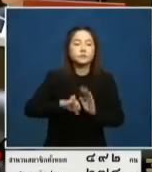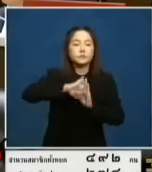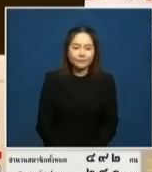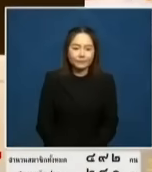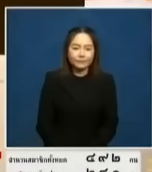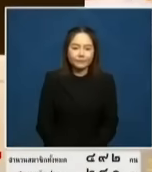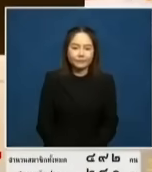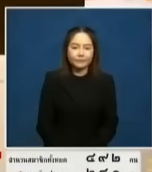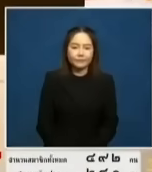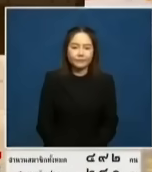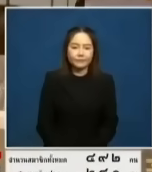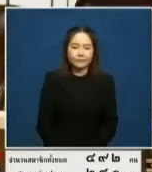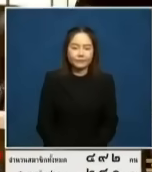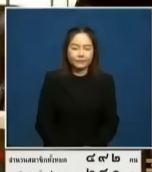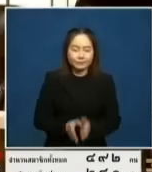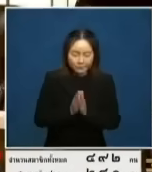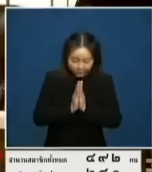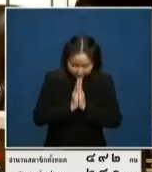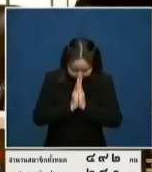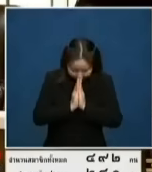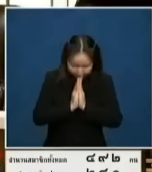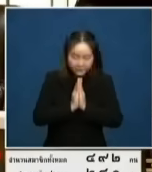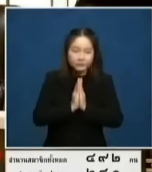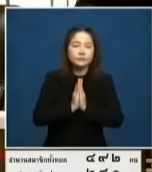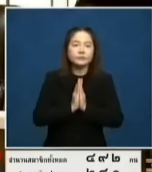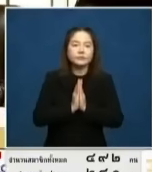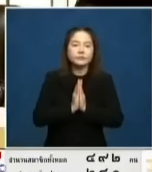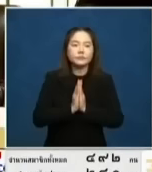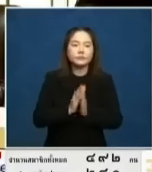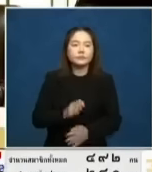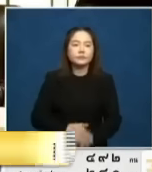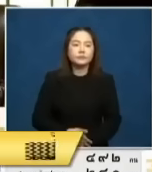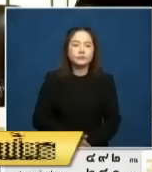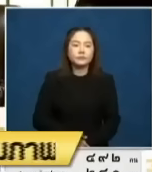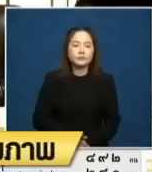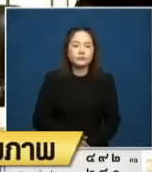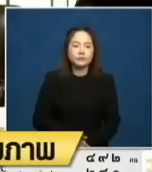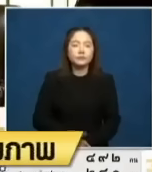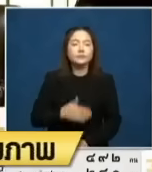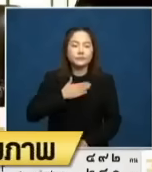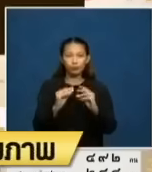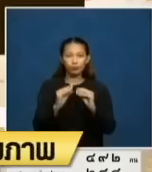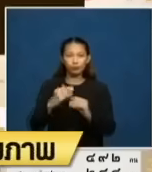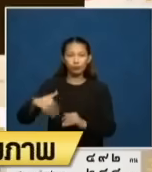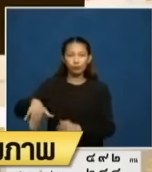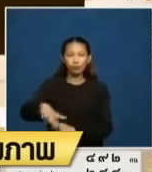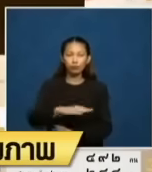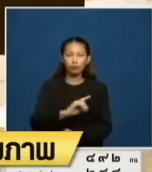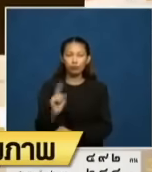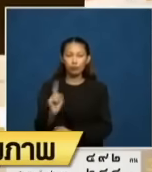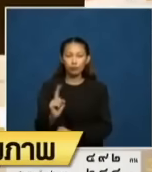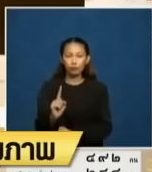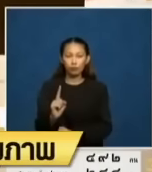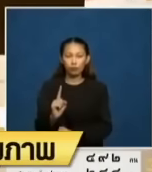พิจารณาได้ในชั้นร่างกฎหมายเพราะว่าอันเนี้ยมันไม่ใช่ร่างกฎหมายส.สที่อภิปรายว่าให้มีเนโทษกรรม